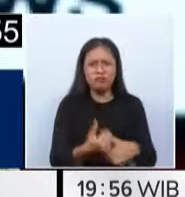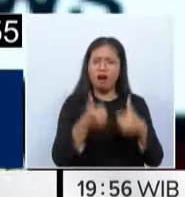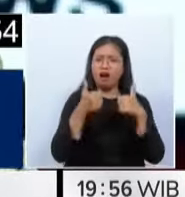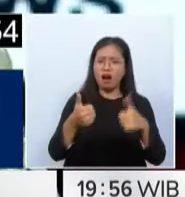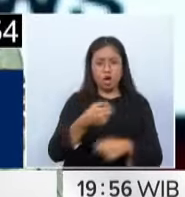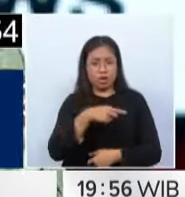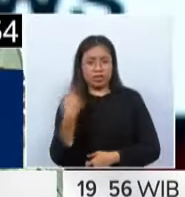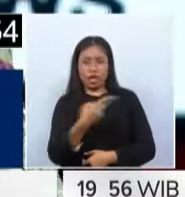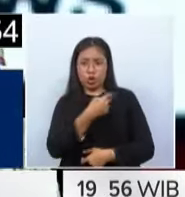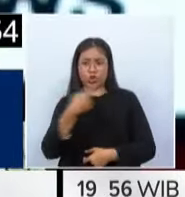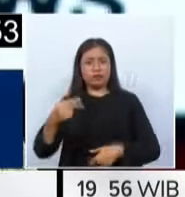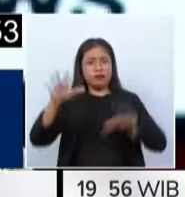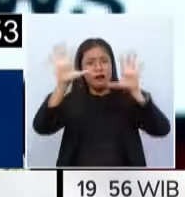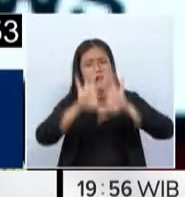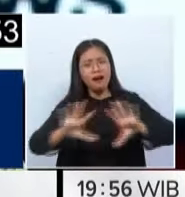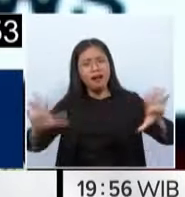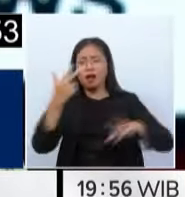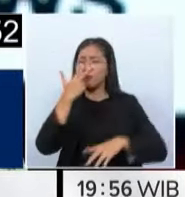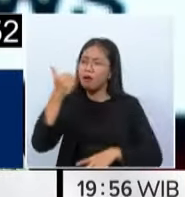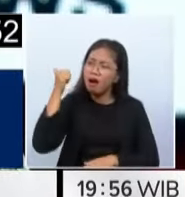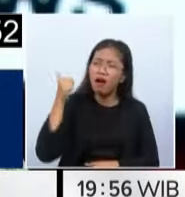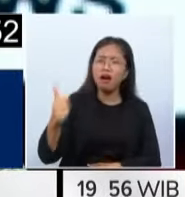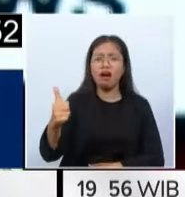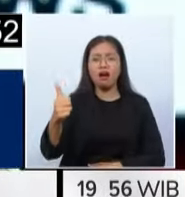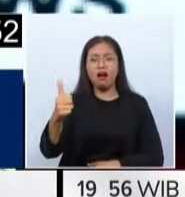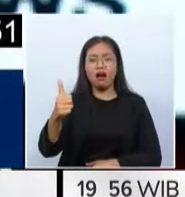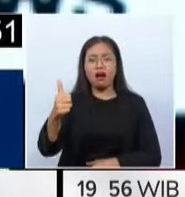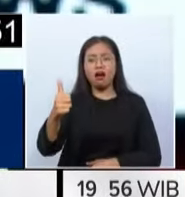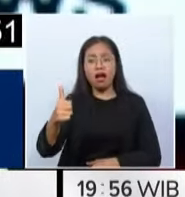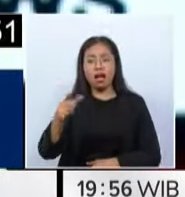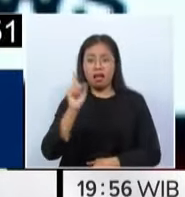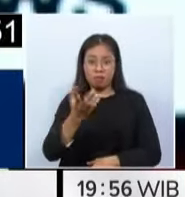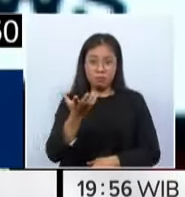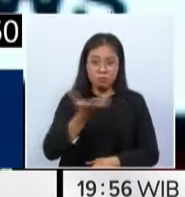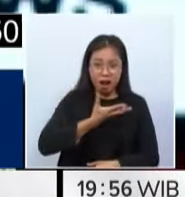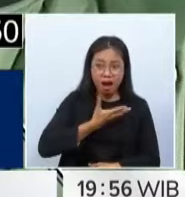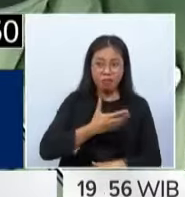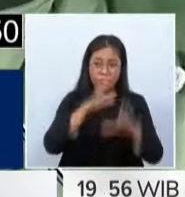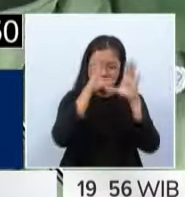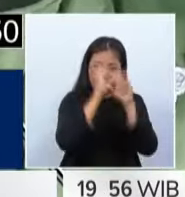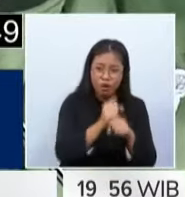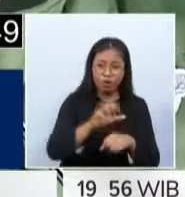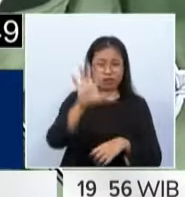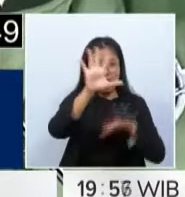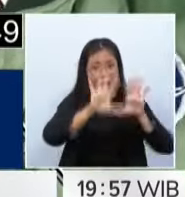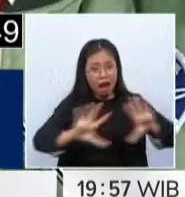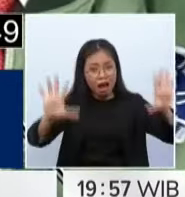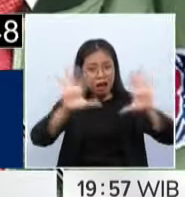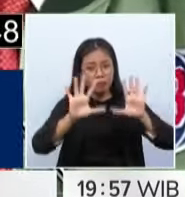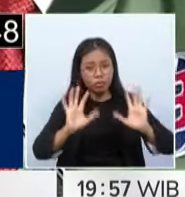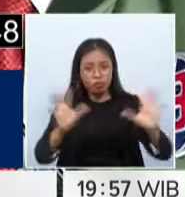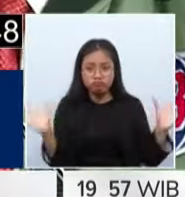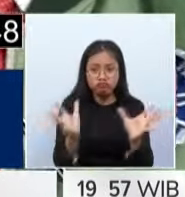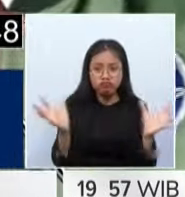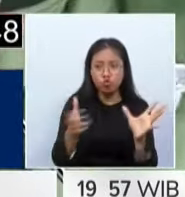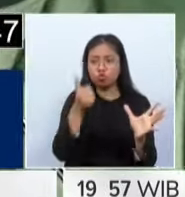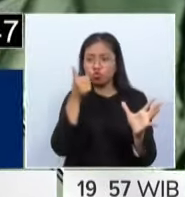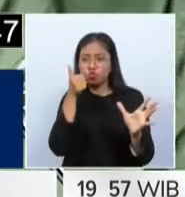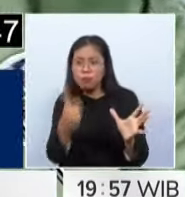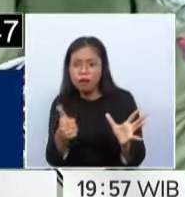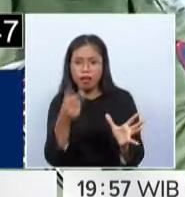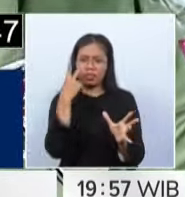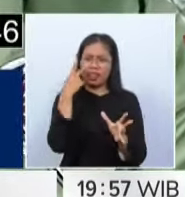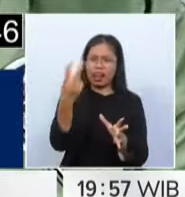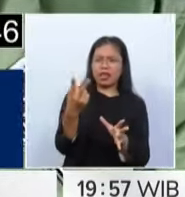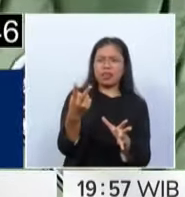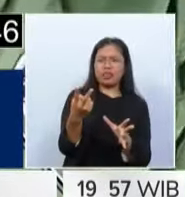alam yang sangat bagus kalaulah kita mau konsentrasi saja untuk bisa menuntaskan kekuatan yang berbasis pada